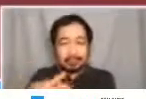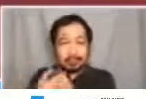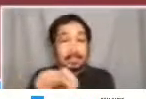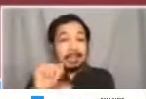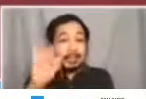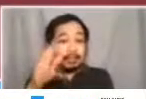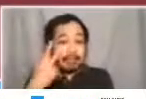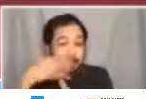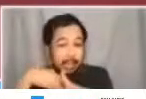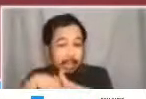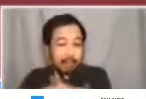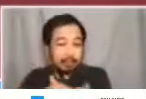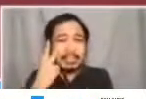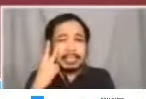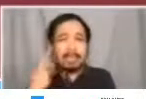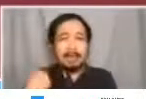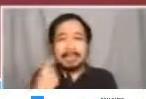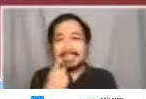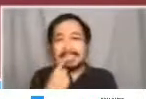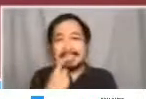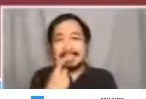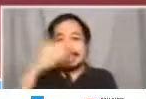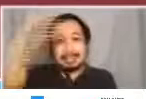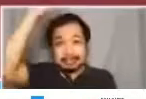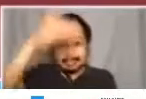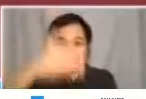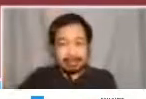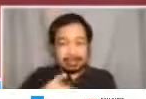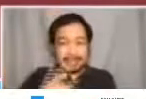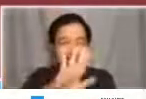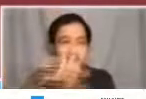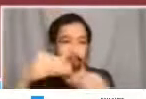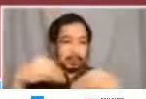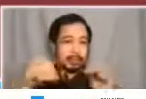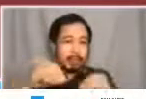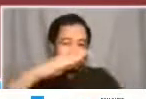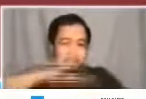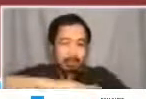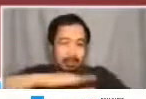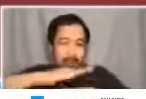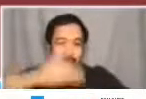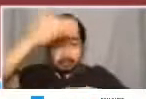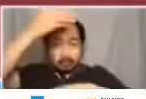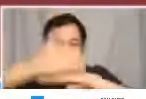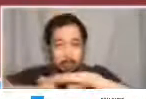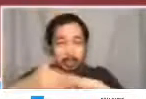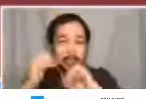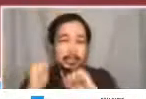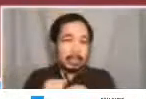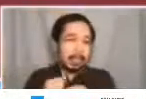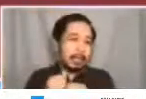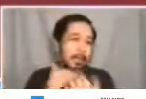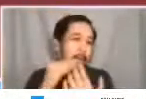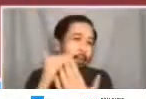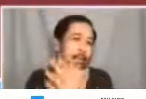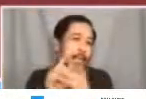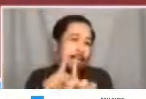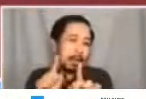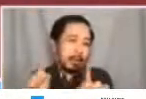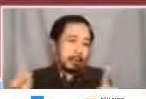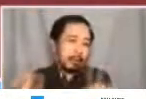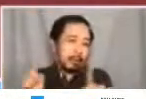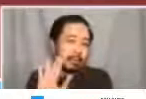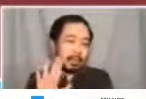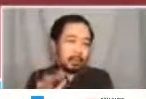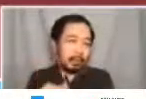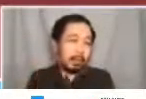panauhin ngayong araw at sa ating partner agencies sa kanila pong patuloy na suporta at walang sawa sa paghatid ng makabuluhang balita at